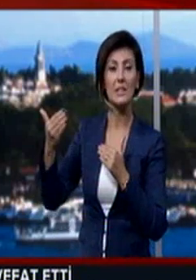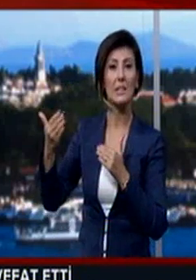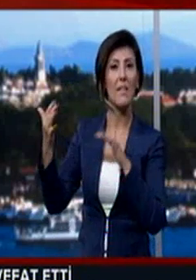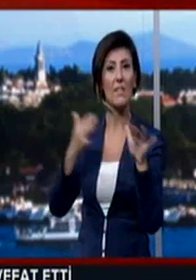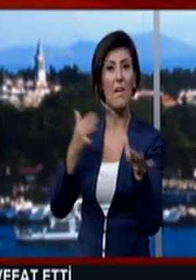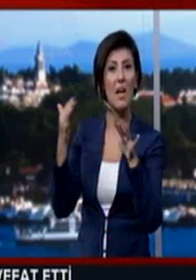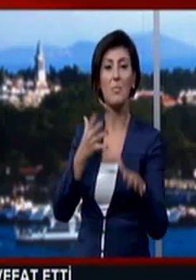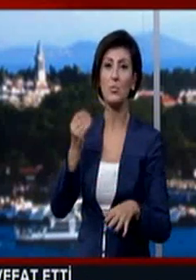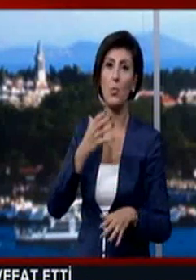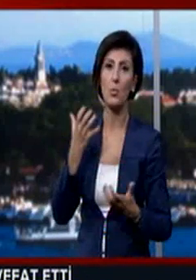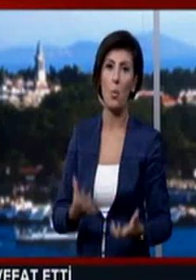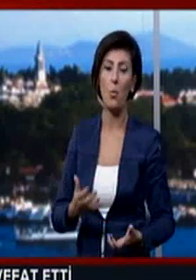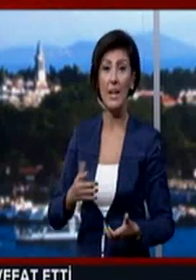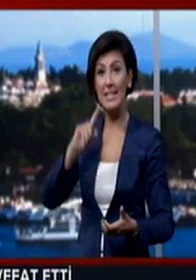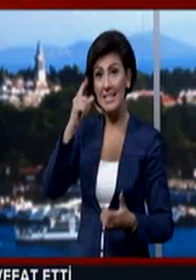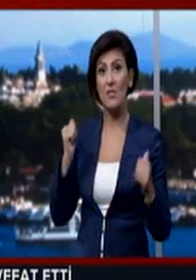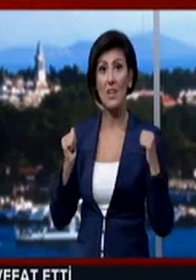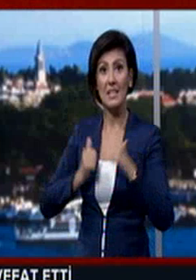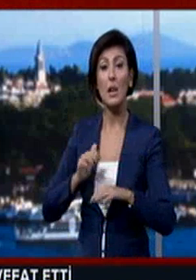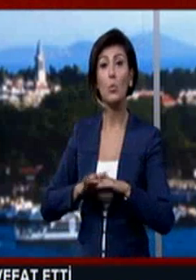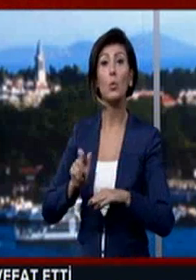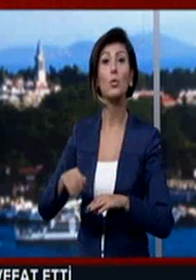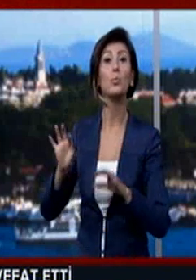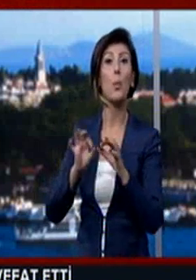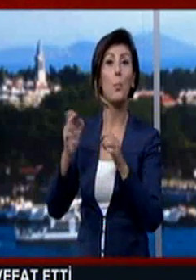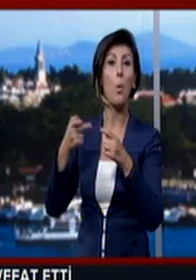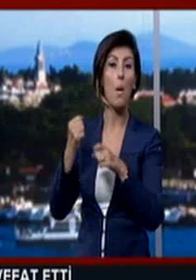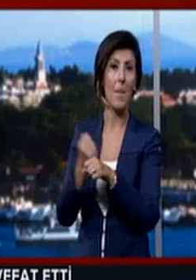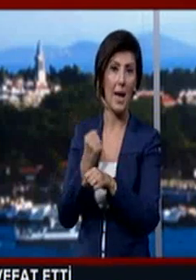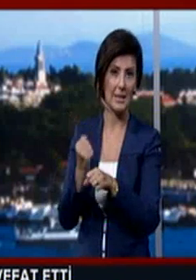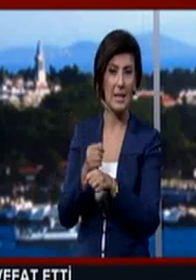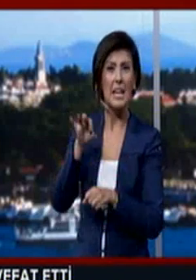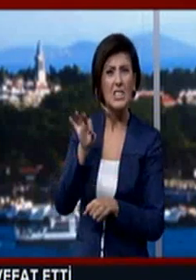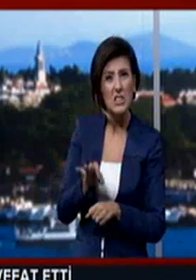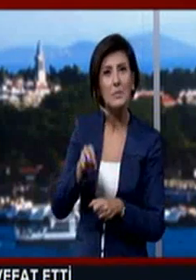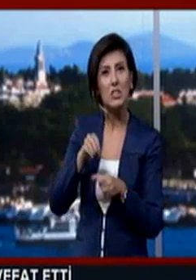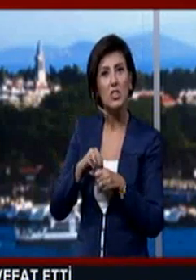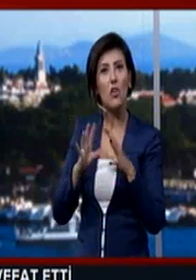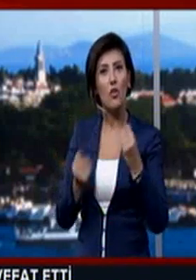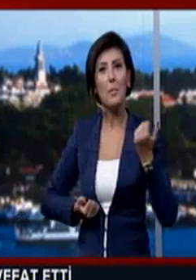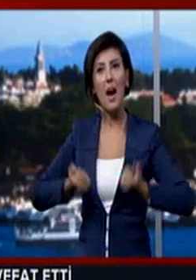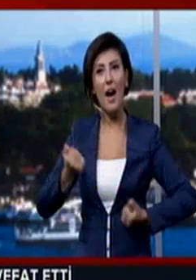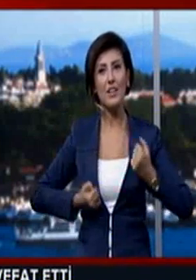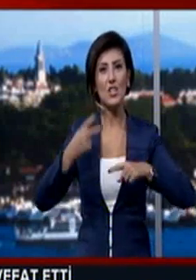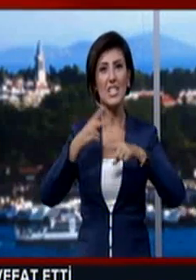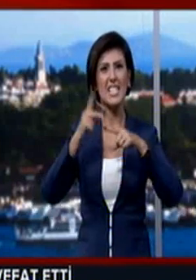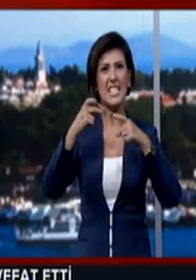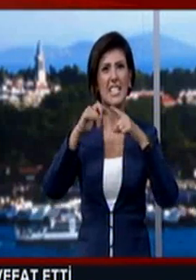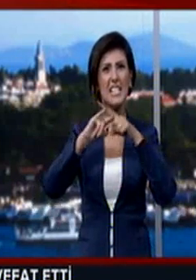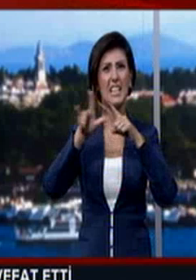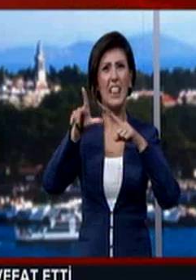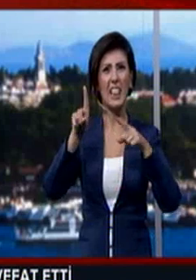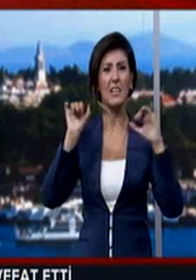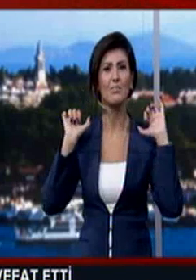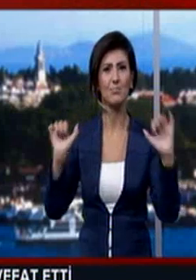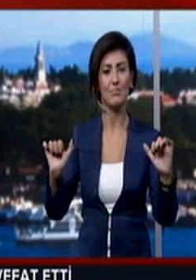da talep oldukça yoğun. Sadece yeleklerde kullanılmıyor bor madeni. Şu anda içinde bulunduğumuz araç zırhlı bir araç.